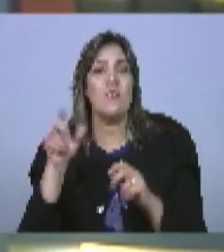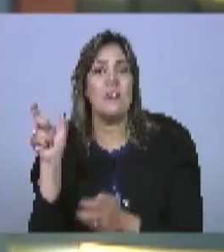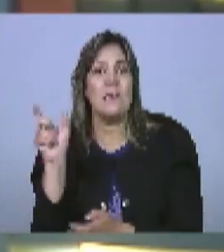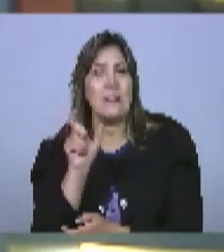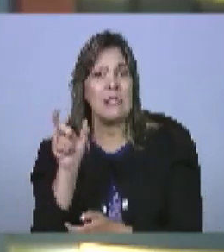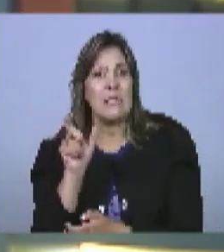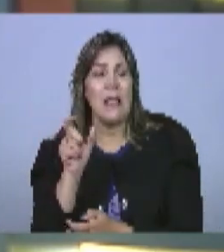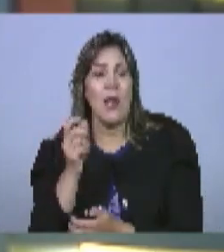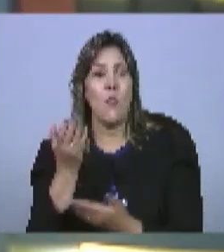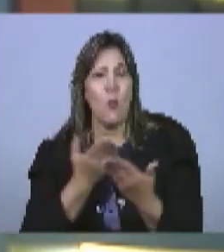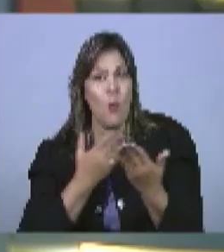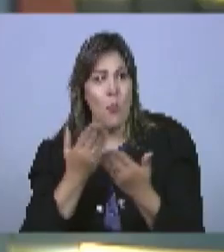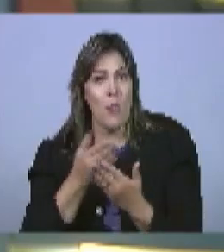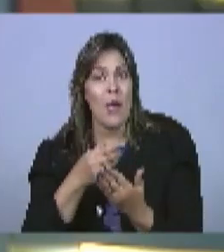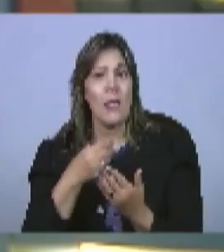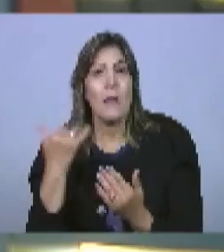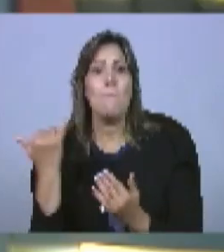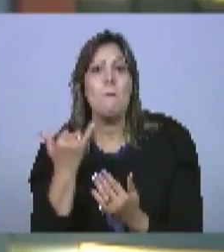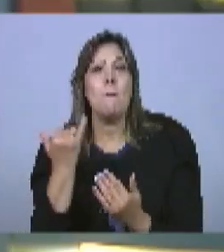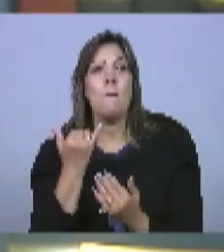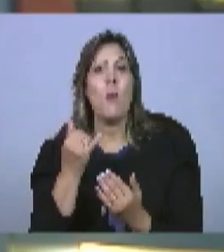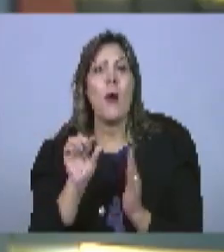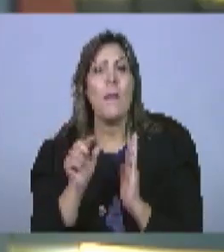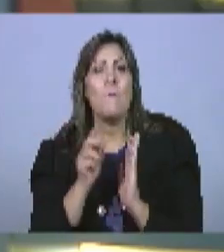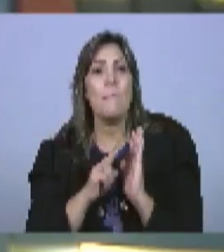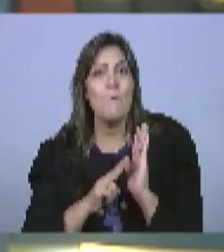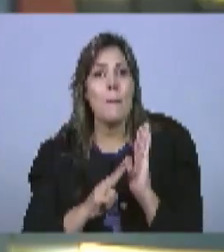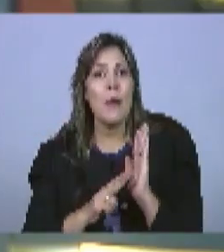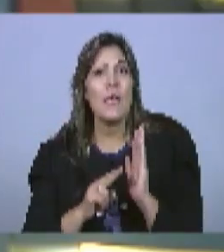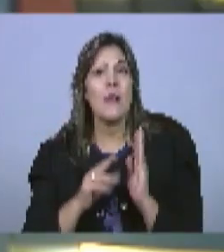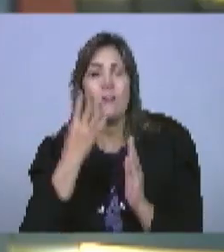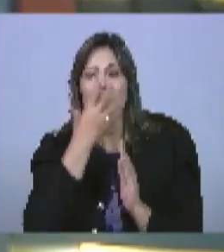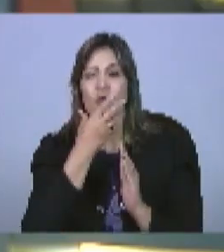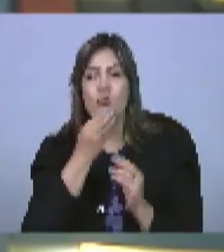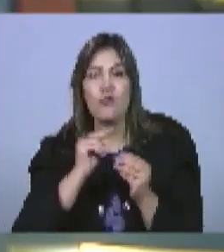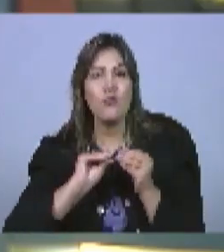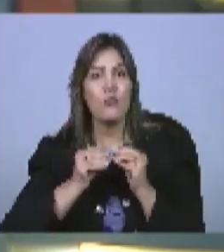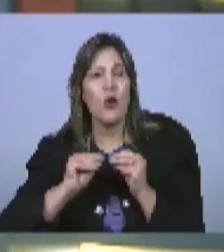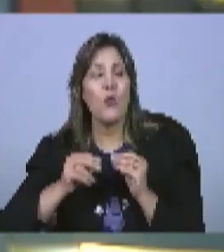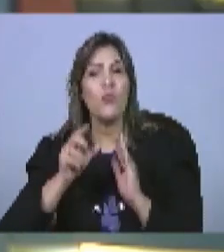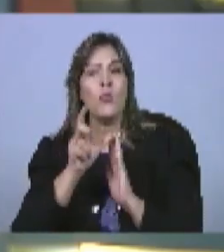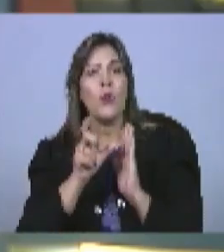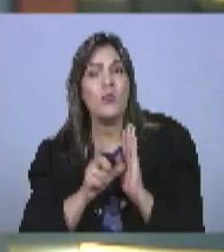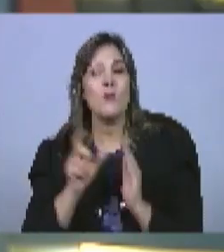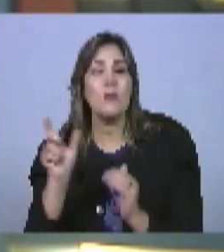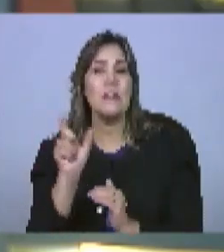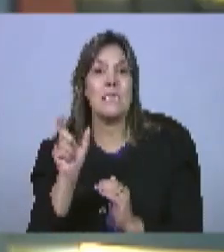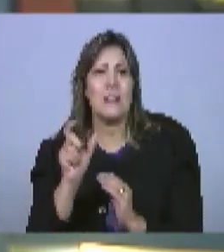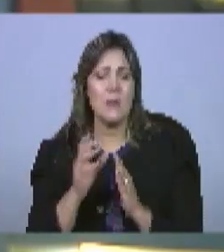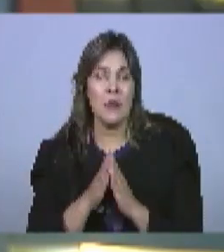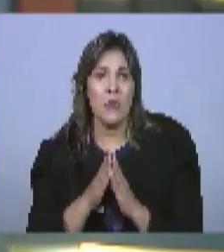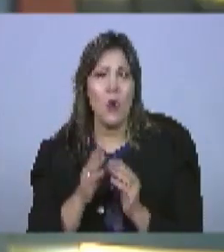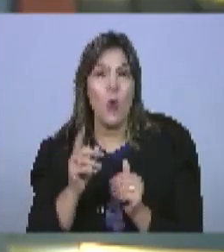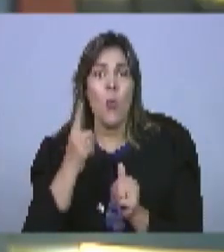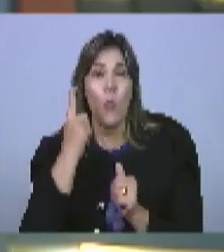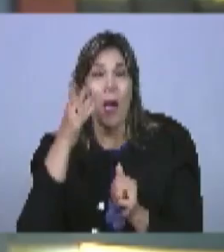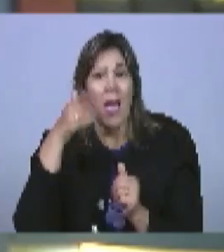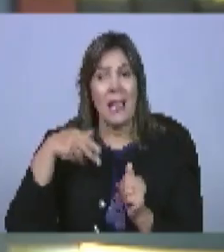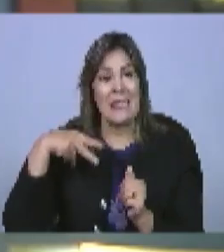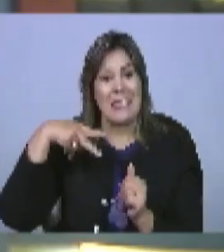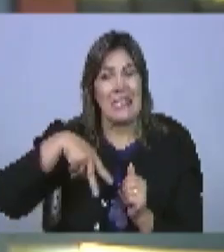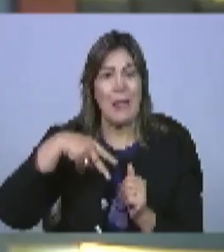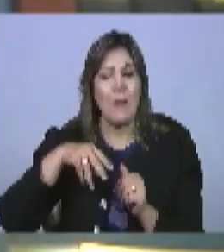كلاما نقديا مهما في نقد الحركات والتشكيلات والتنظيمات الاسلاميه يوم واحد اغسطس